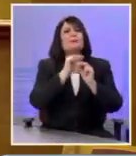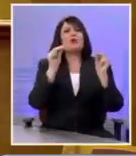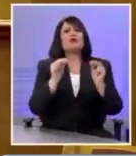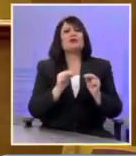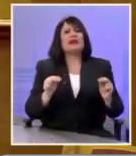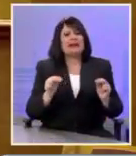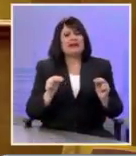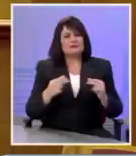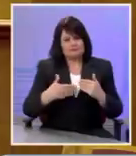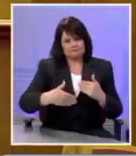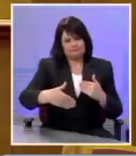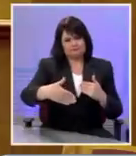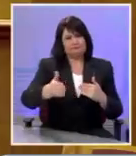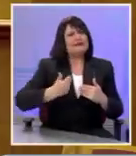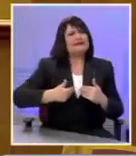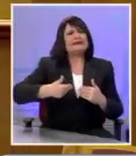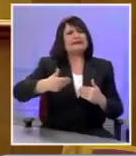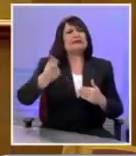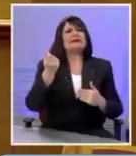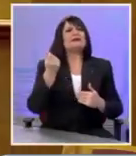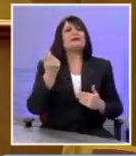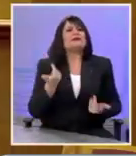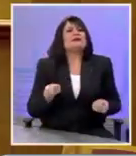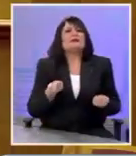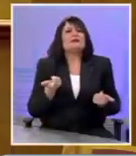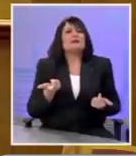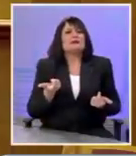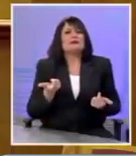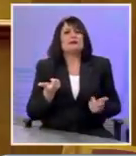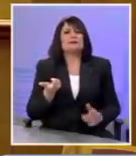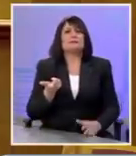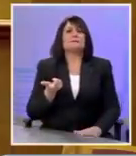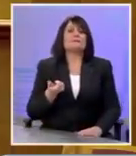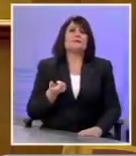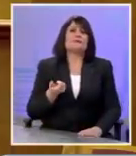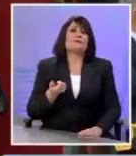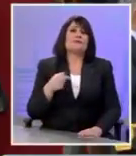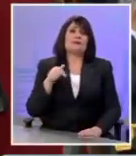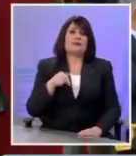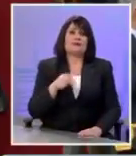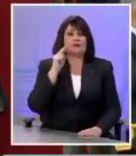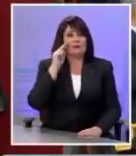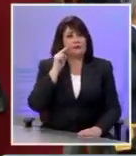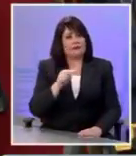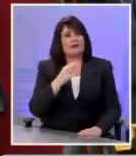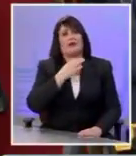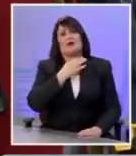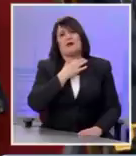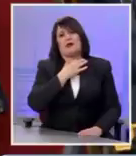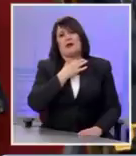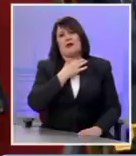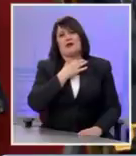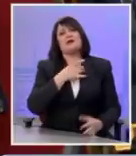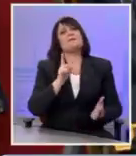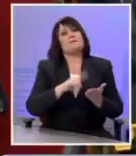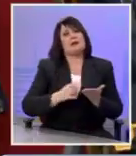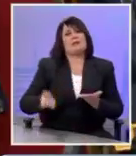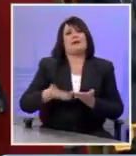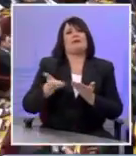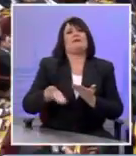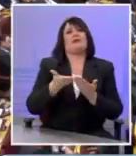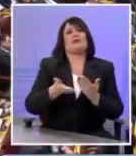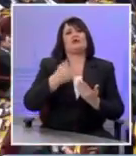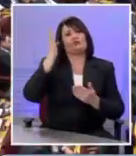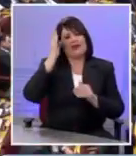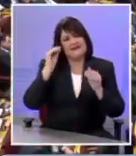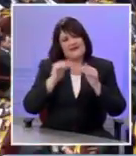για τις βραχυπρόθεσμες προοπτικές της οικονομίας, γεγονός που κατέστησε αναγκαία την ανίσχυση της